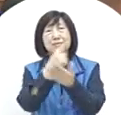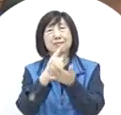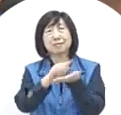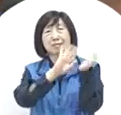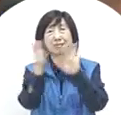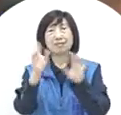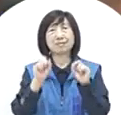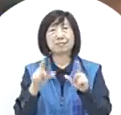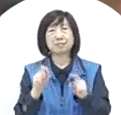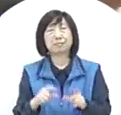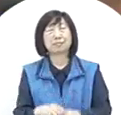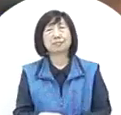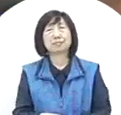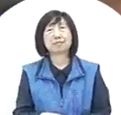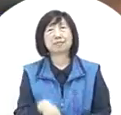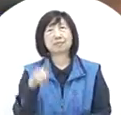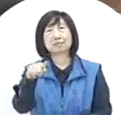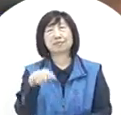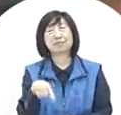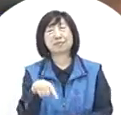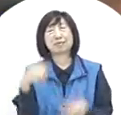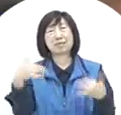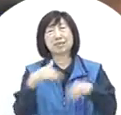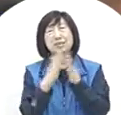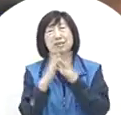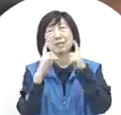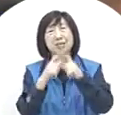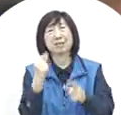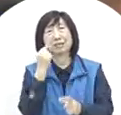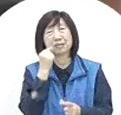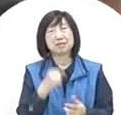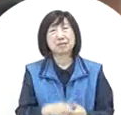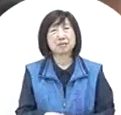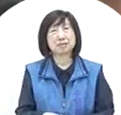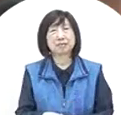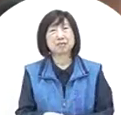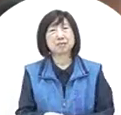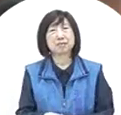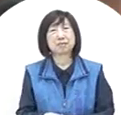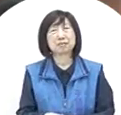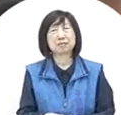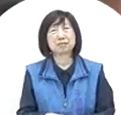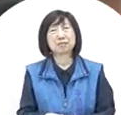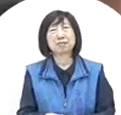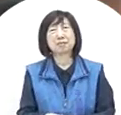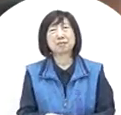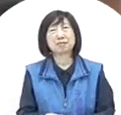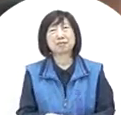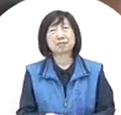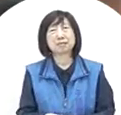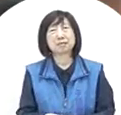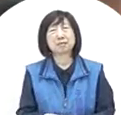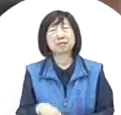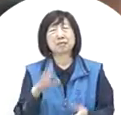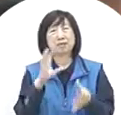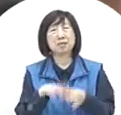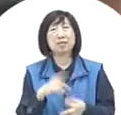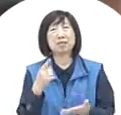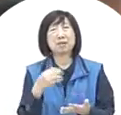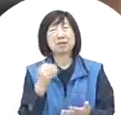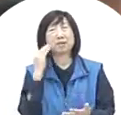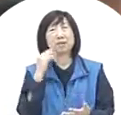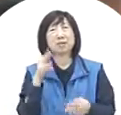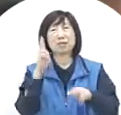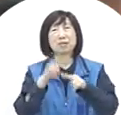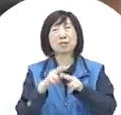一样。如果你坐车的话， 你连这个问题你没办法回答，市长 的话，你会非常的麻烦。 是你说什么？ 你如果坐大众运输的话，它